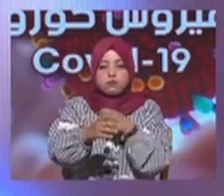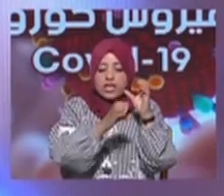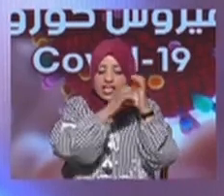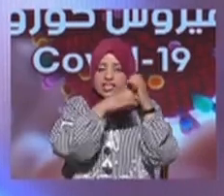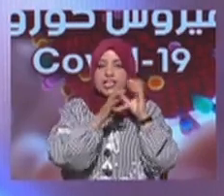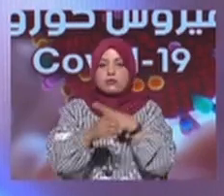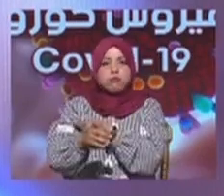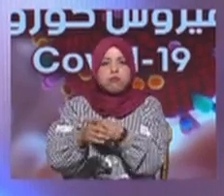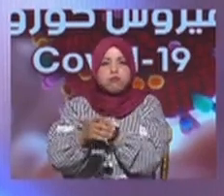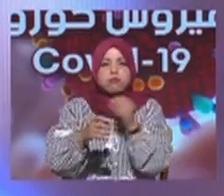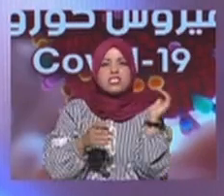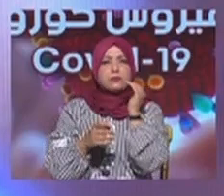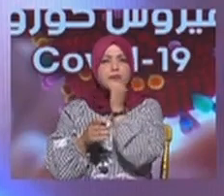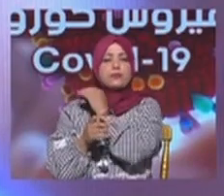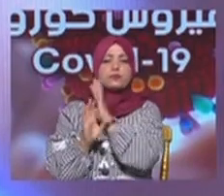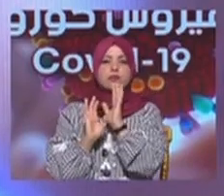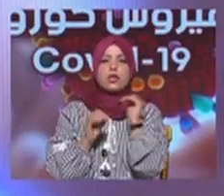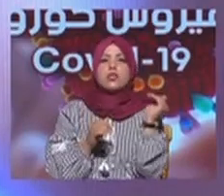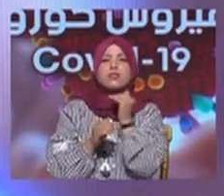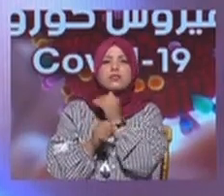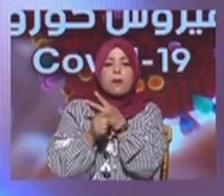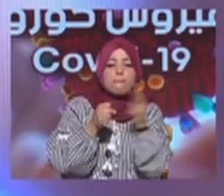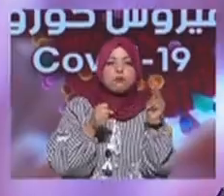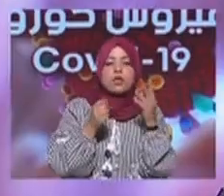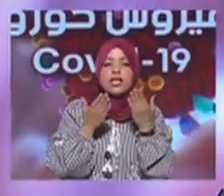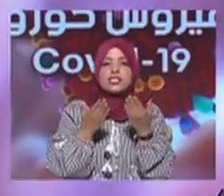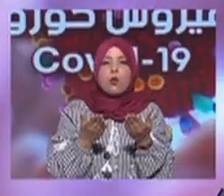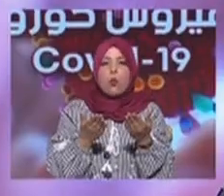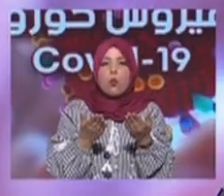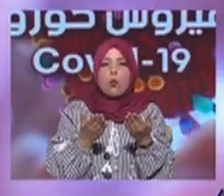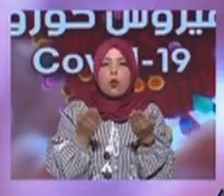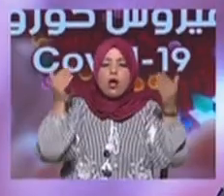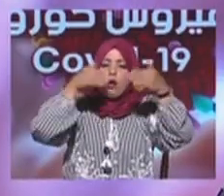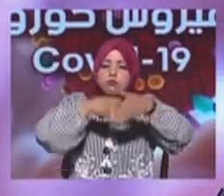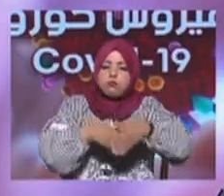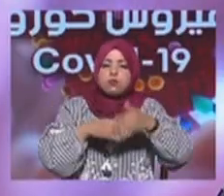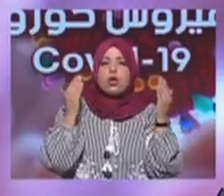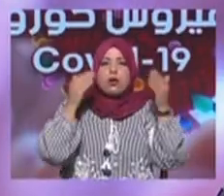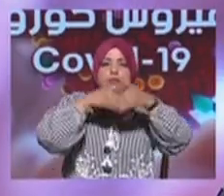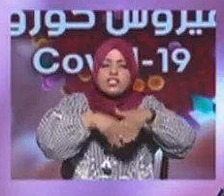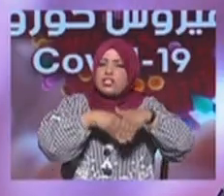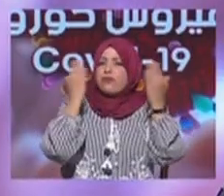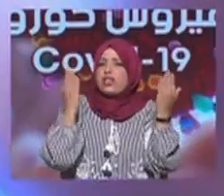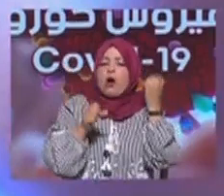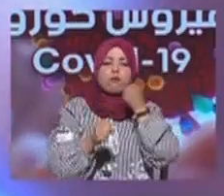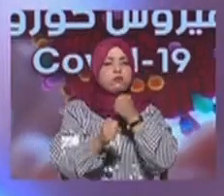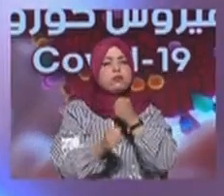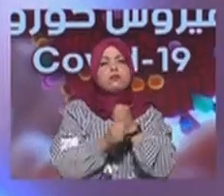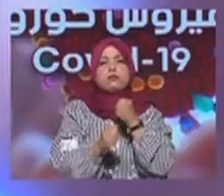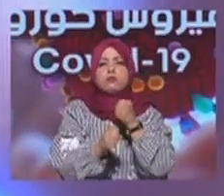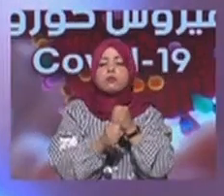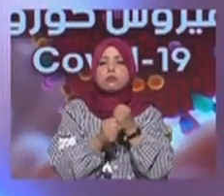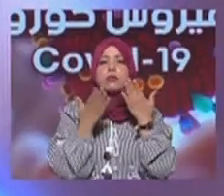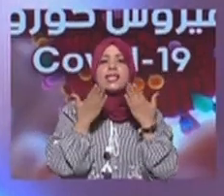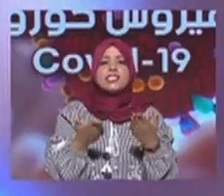قاعدين تقوموا بها واللي معناها منكبين عليها ليلة النهار؟ البي سي ار تقعد هي الميثود